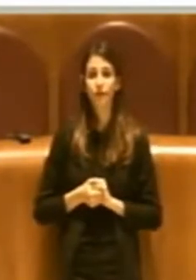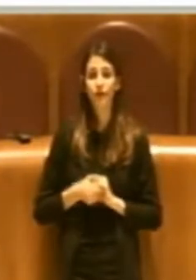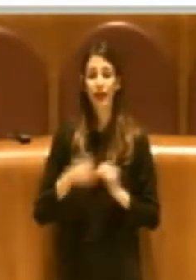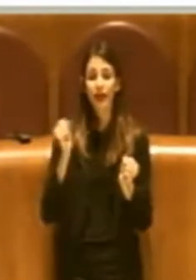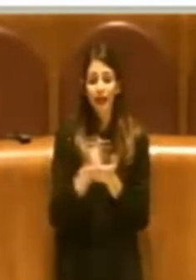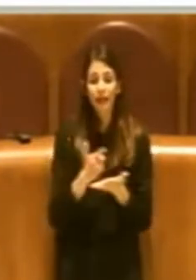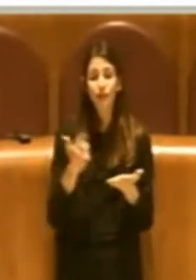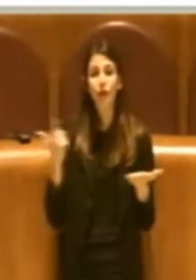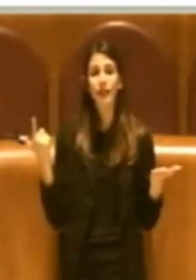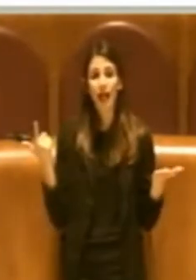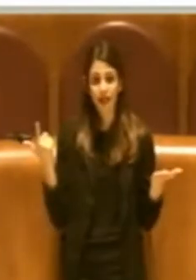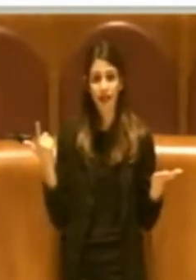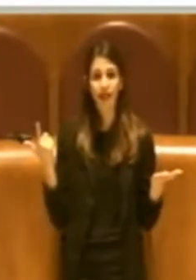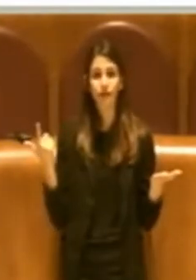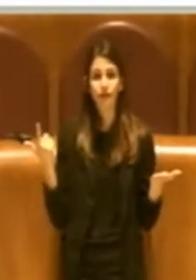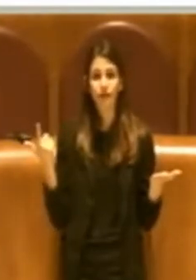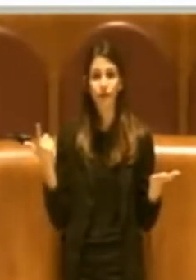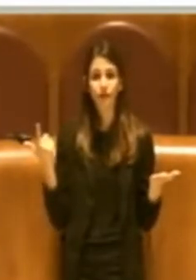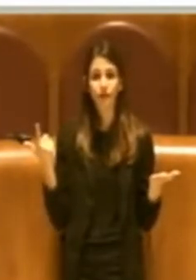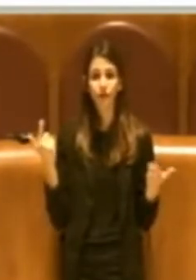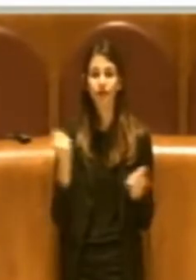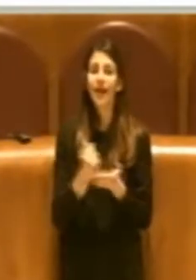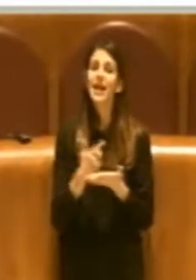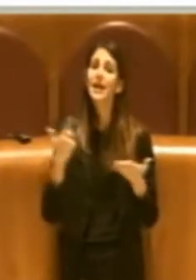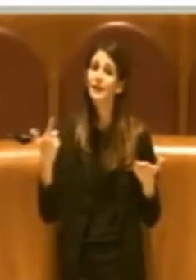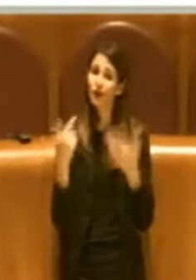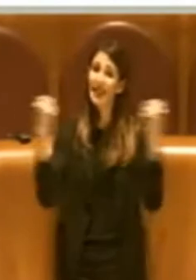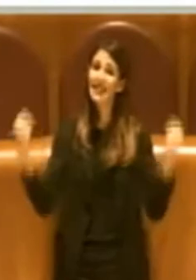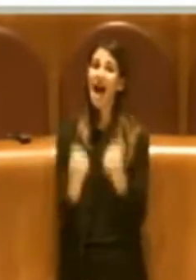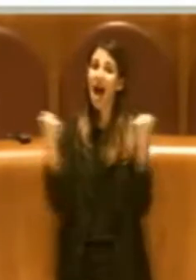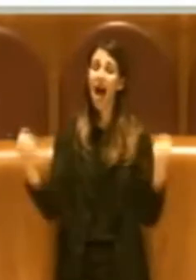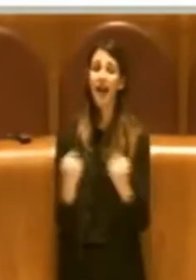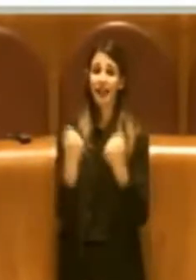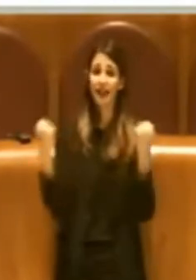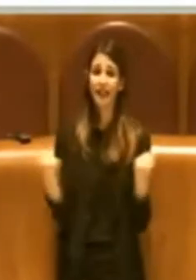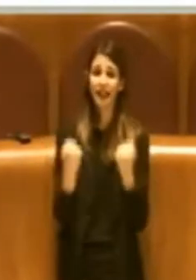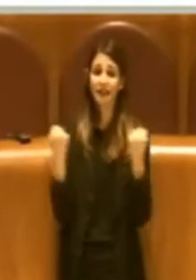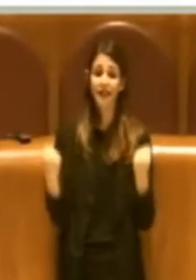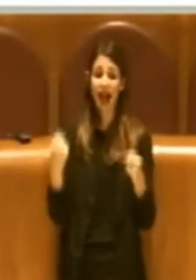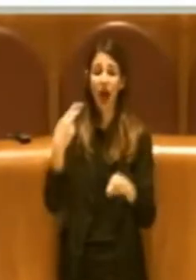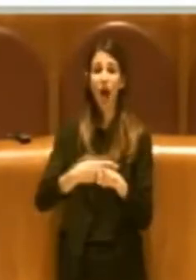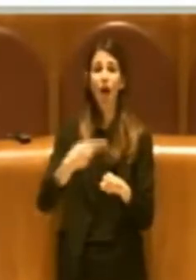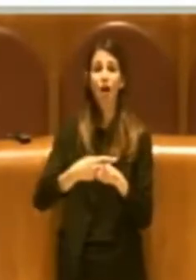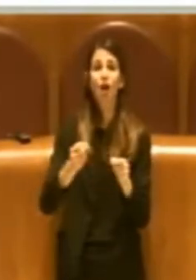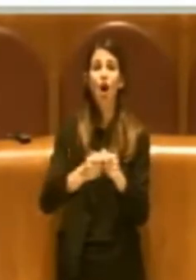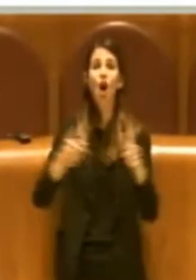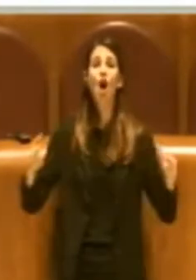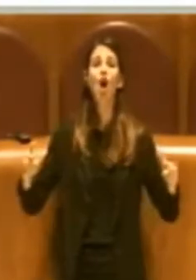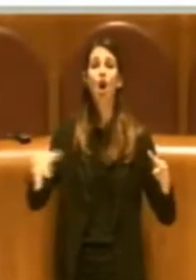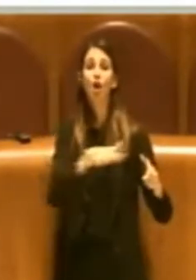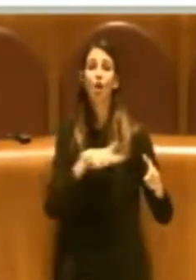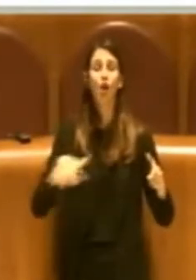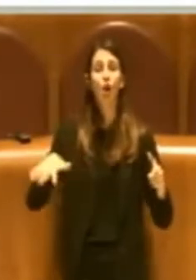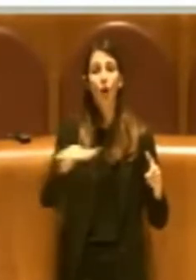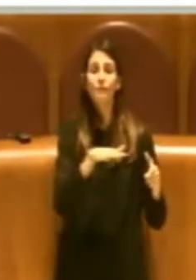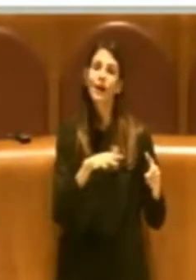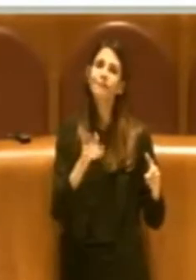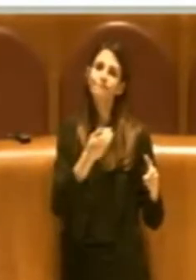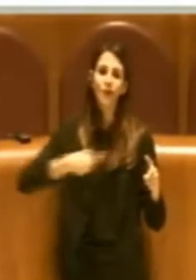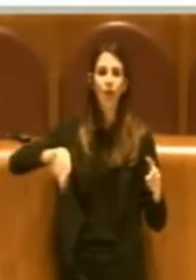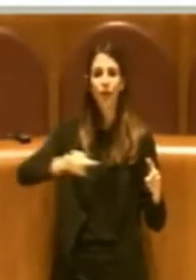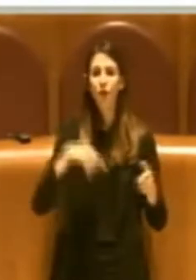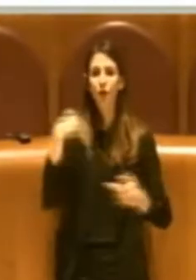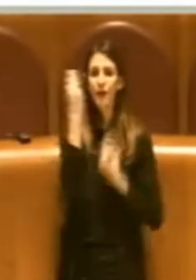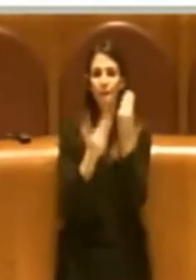l'importanza appunto di questo tipo di attività sul presidio del territorio, ci sembra insomma giusto